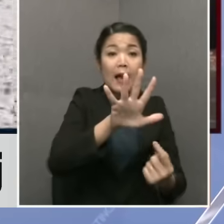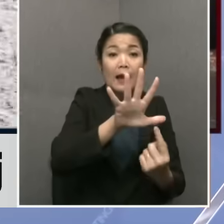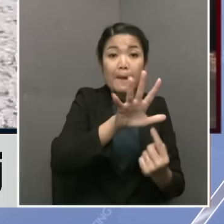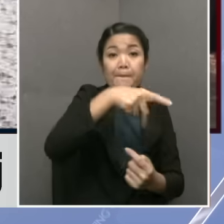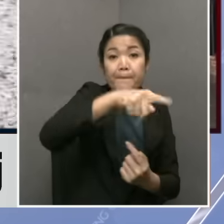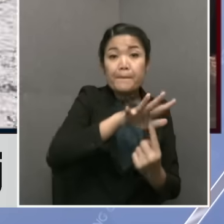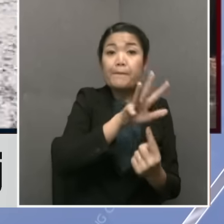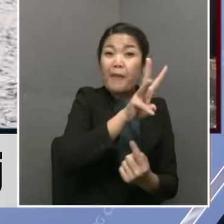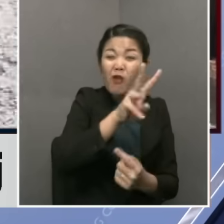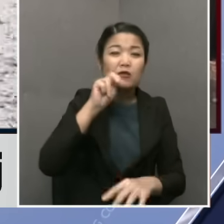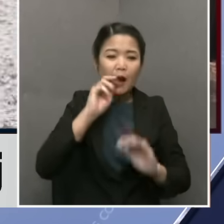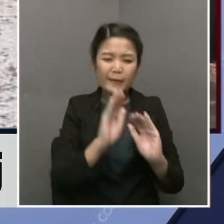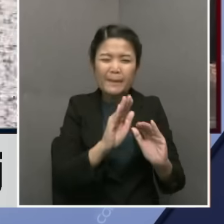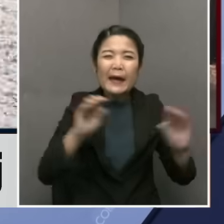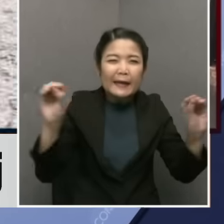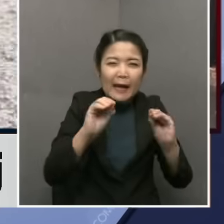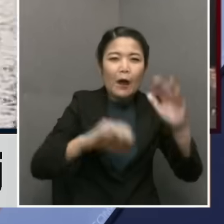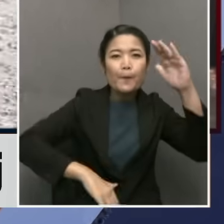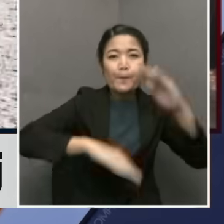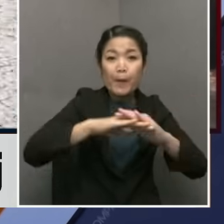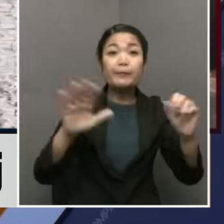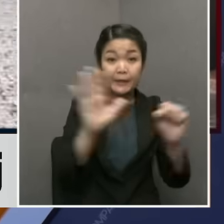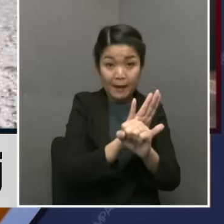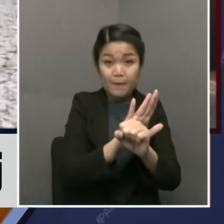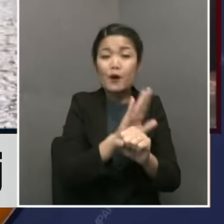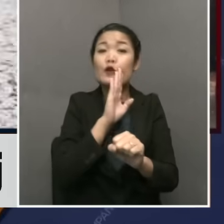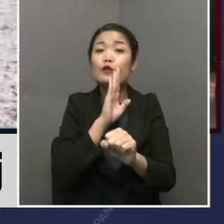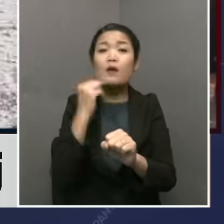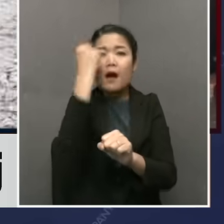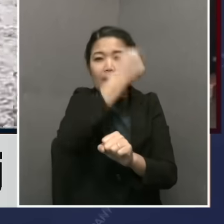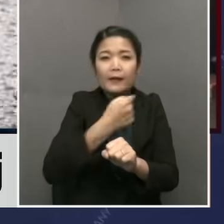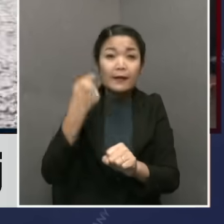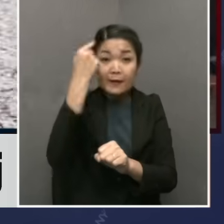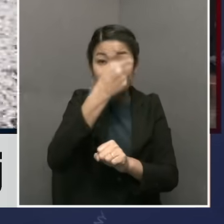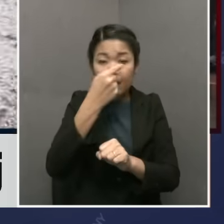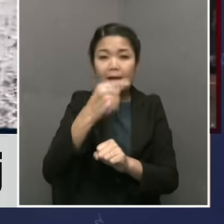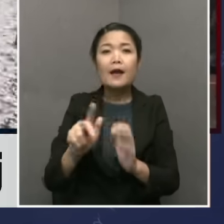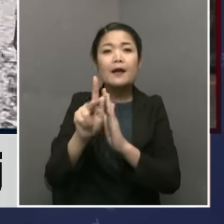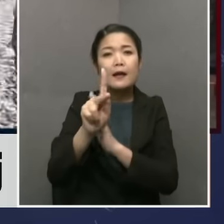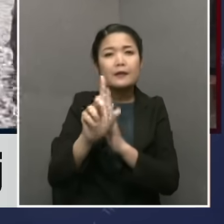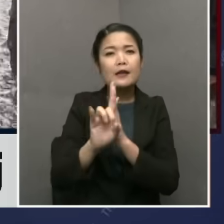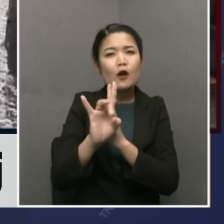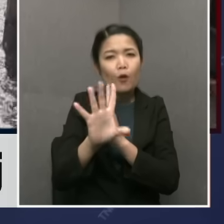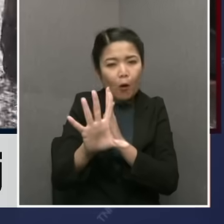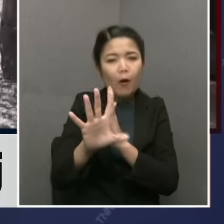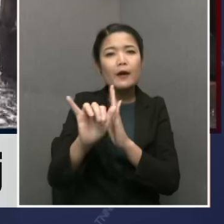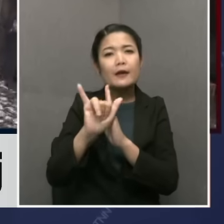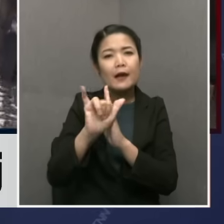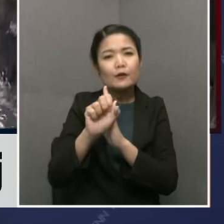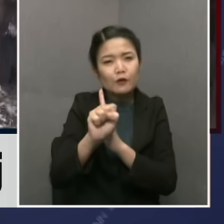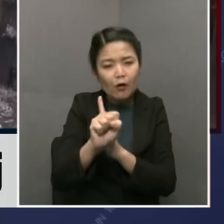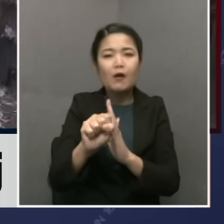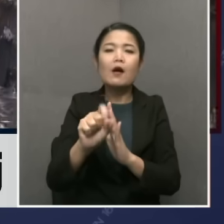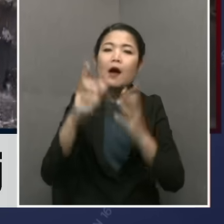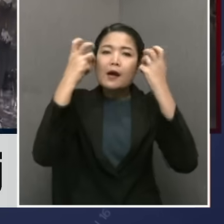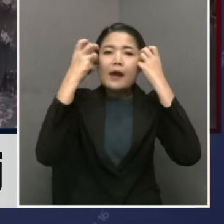ได้น้ำดีมากเกือบจะเต็มแล้วนะครับเพราะฉะนั้นคนที่อยู่ที่เอ่อกาฬสินธุ์ร้อยเอ็ดนะครับยโสธรนี่ก็สบายใจ